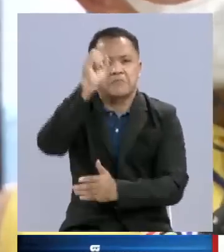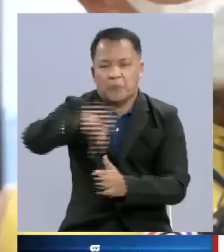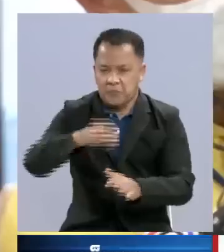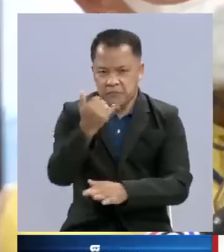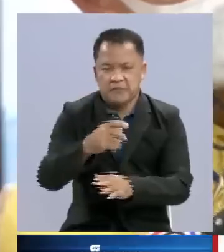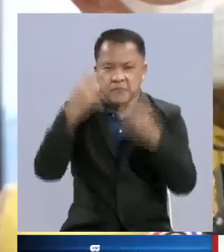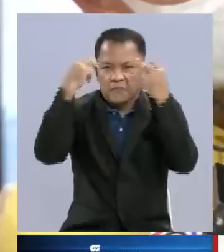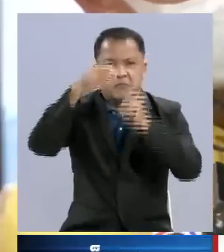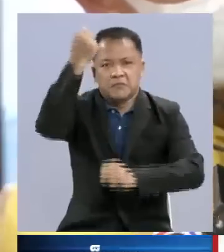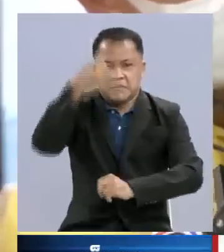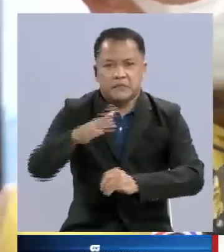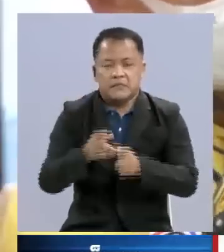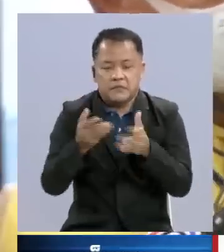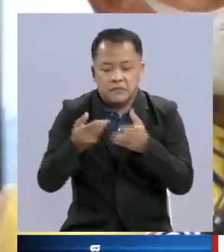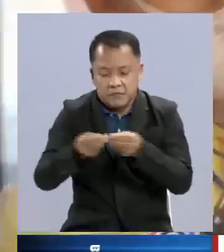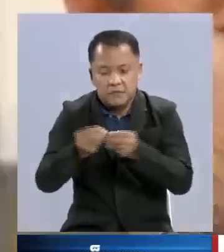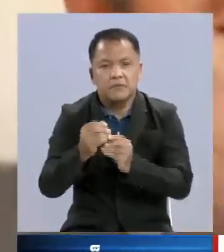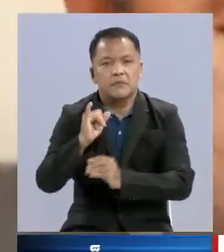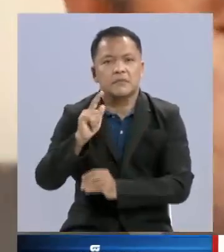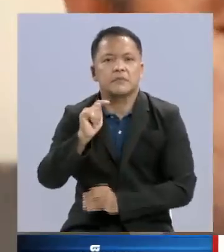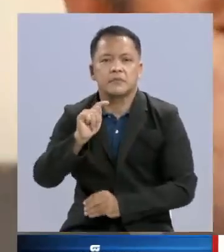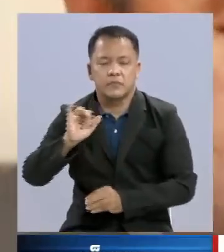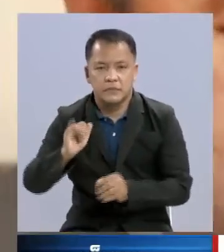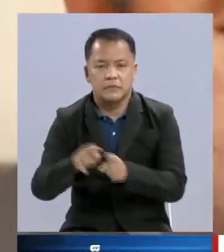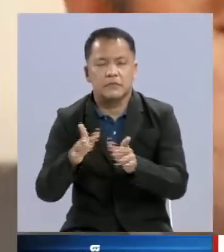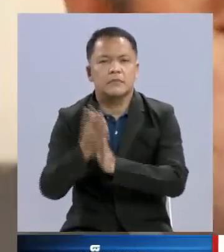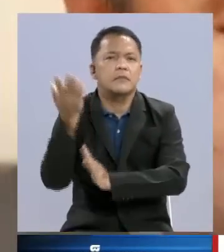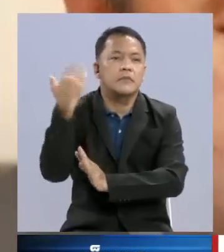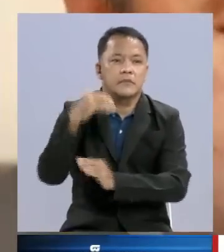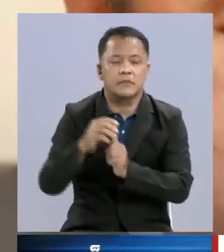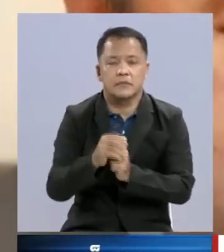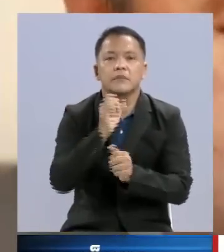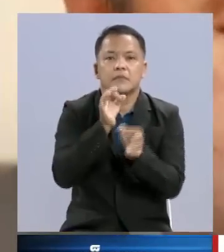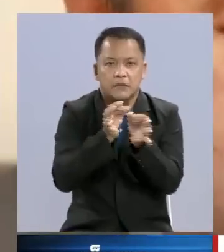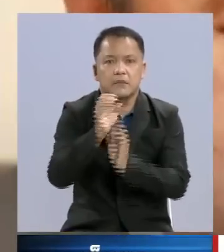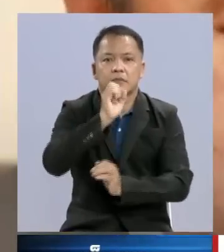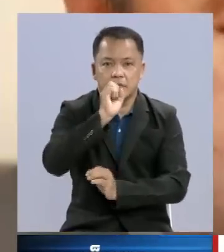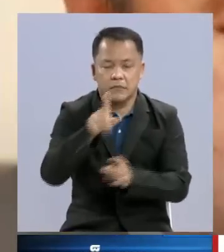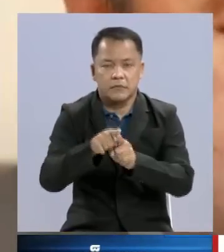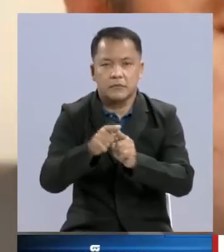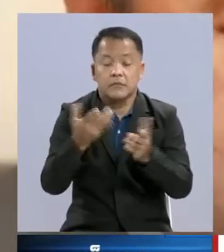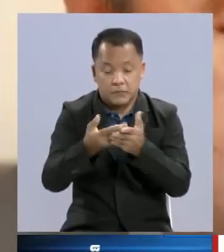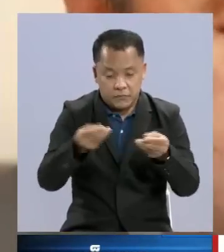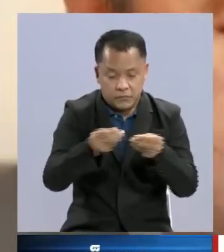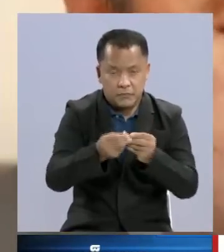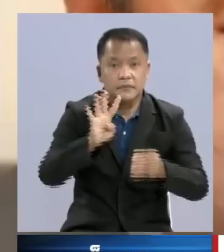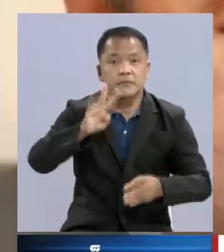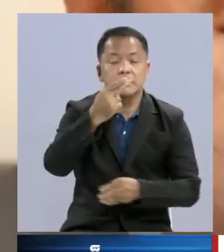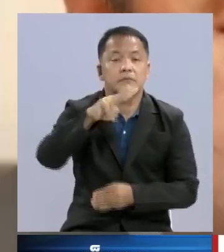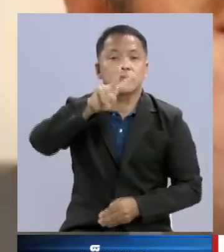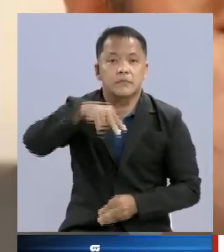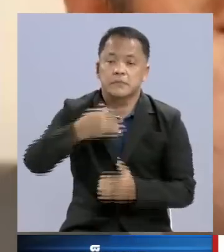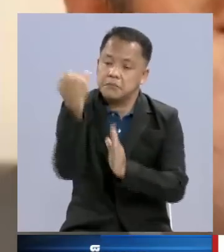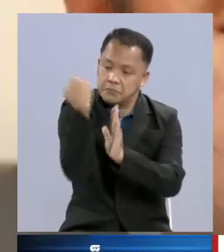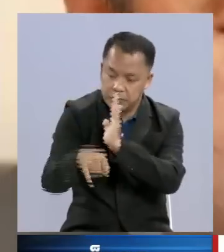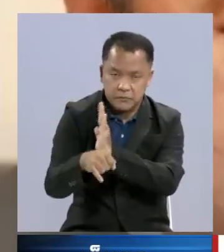ได้เป็นนายกหรอกจากประเด็นเรื่องของการถือหุ้นสื่อนี่แหละนะครับซึ่งก่อนหน้านี้คุณสมชายเนี่ยบอกว่าการถือหุ้น 42,000 หุ้นผิ